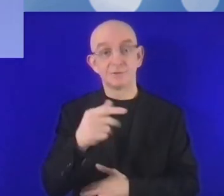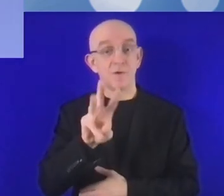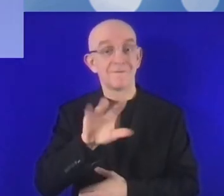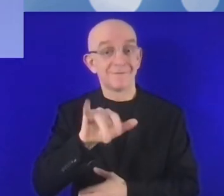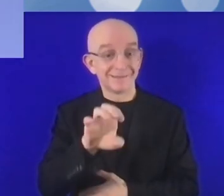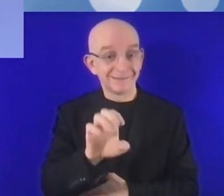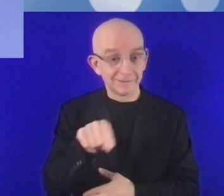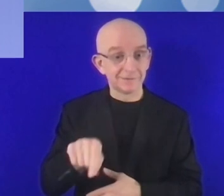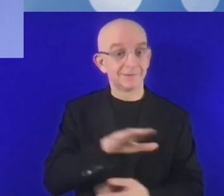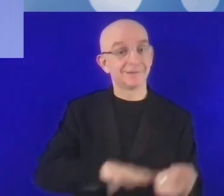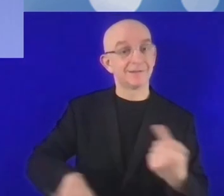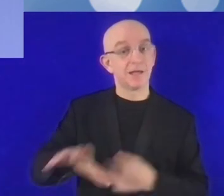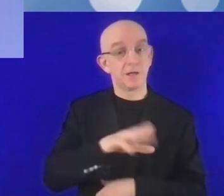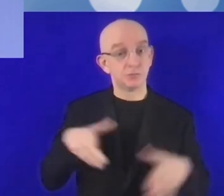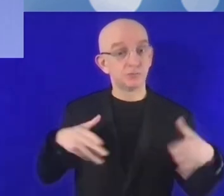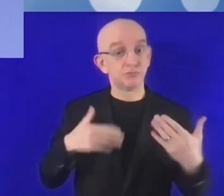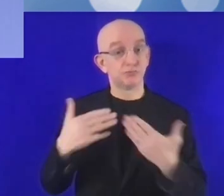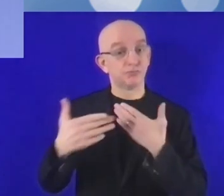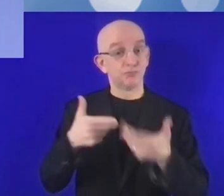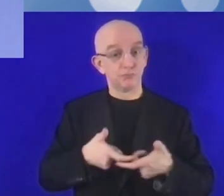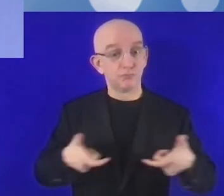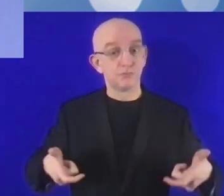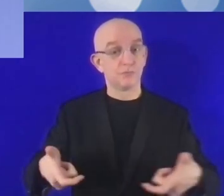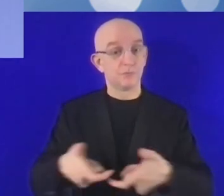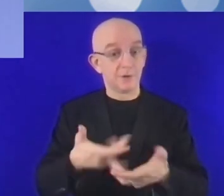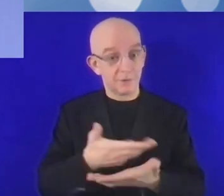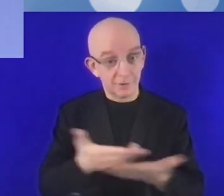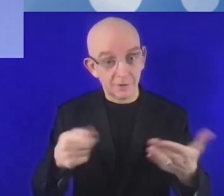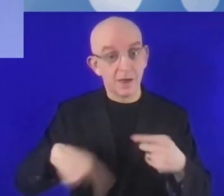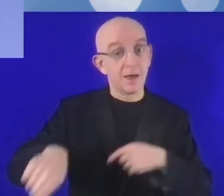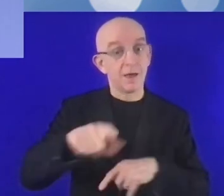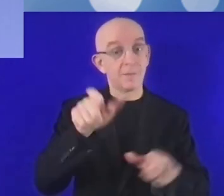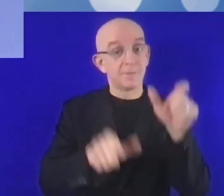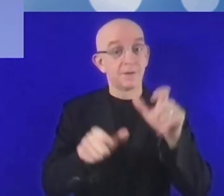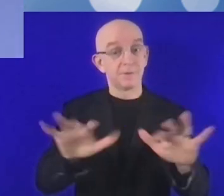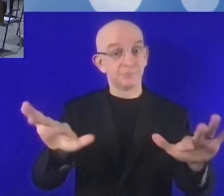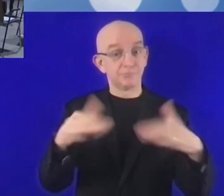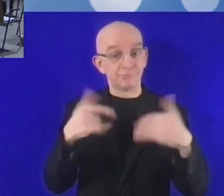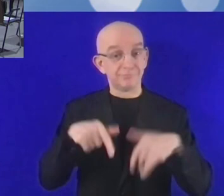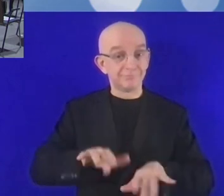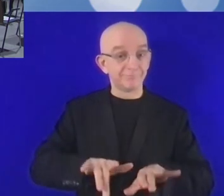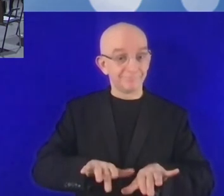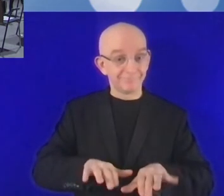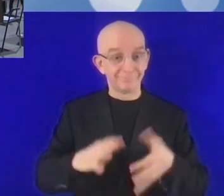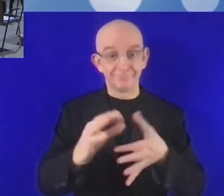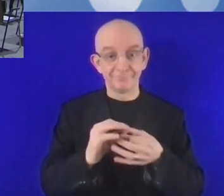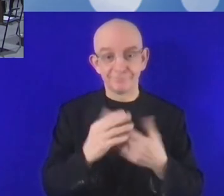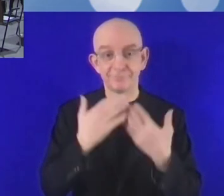所有在线上的参加者。祝你们在波兰的时间过得愉快，非常感谢，谢谢。